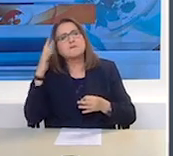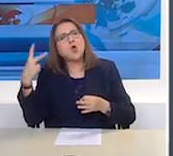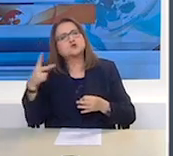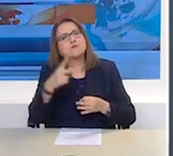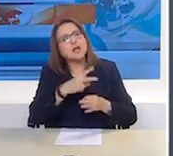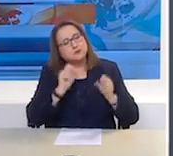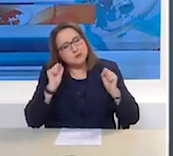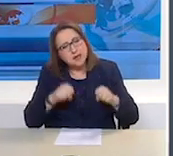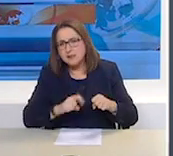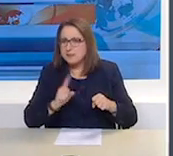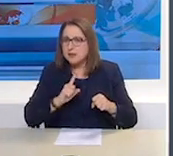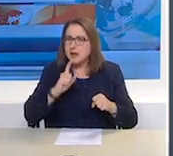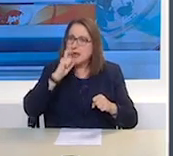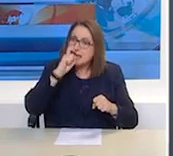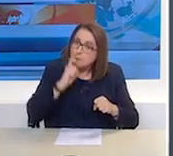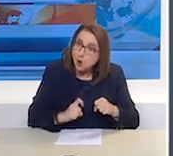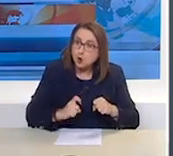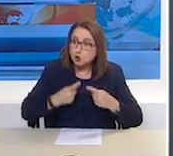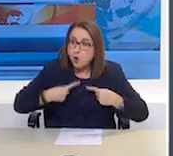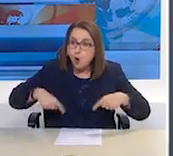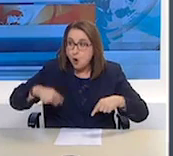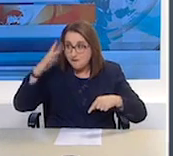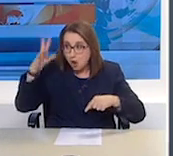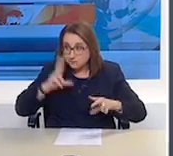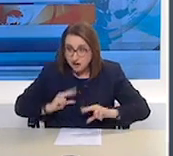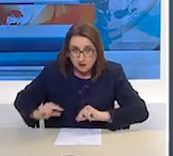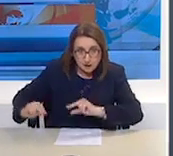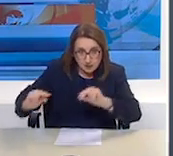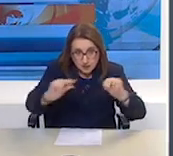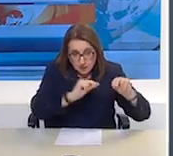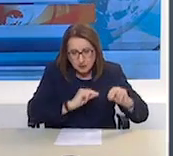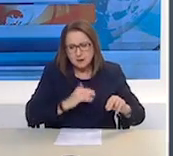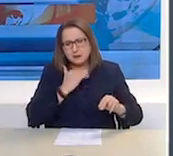ότι δεν είναι υποχρεωτικό να συμβαδίζουν όλες οι απόψεις.